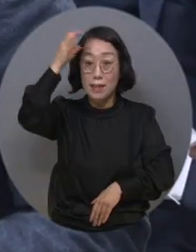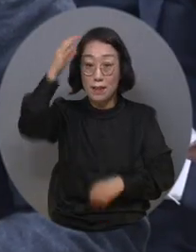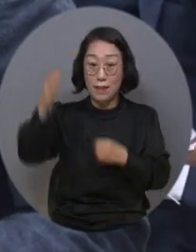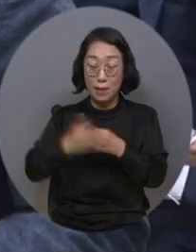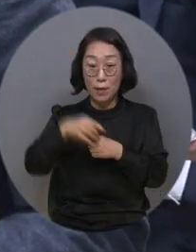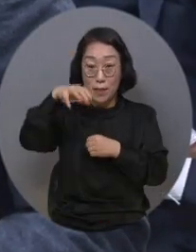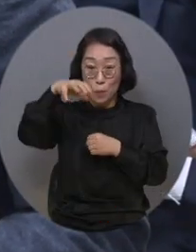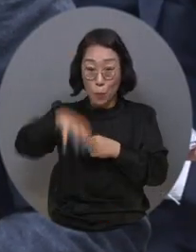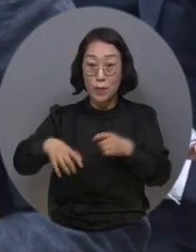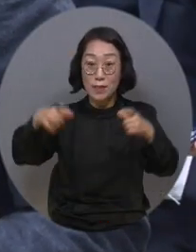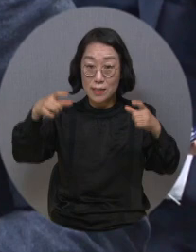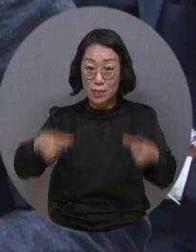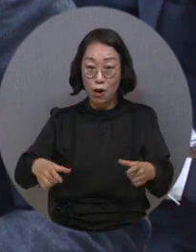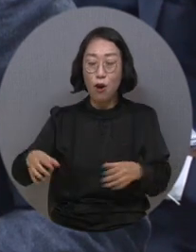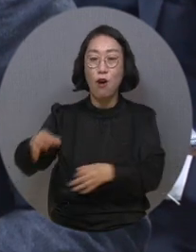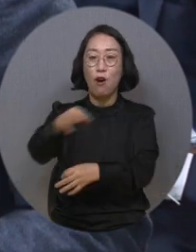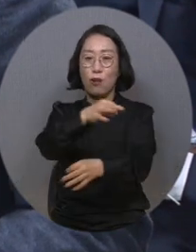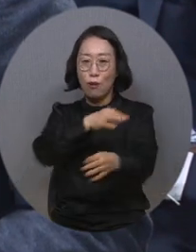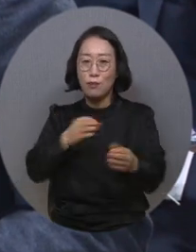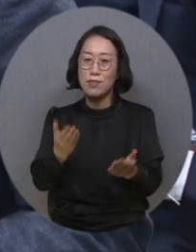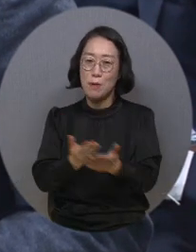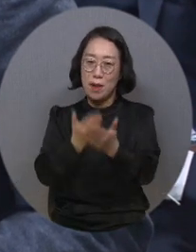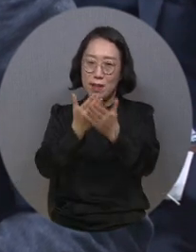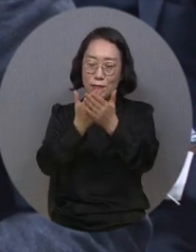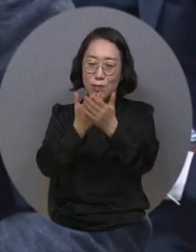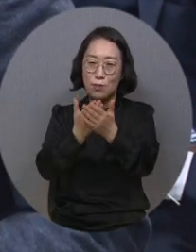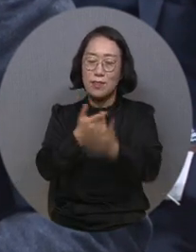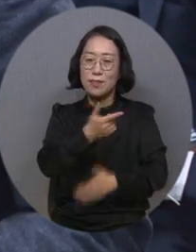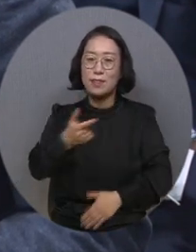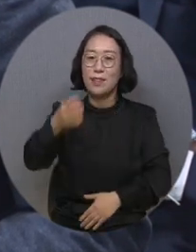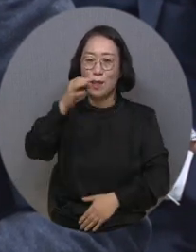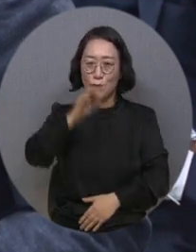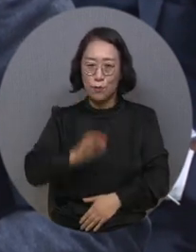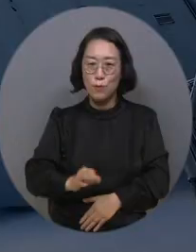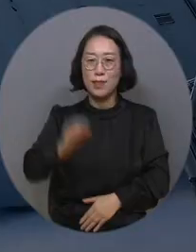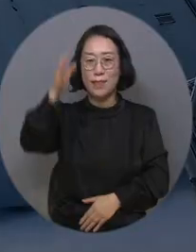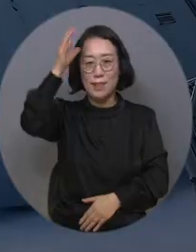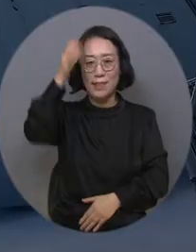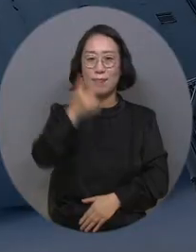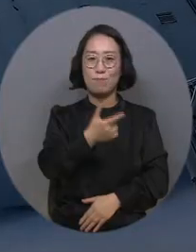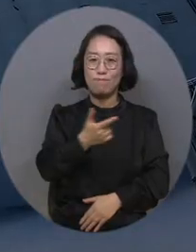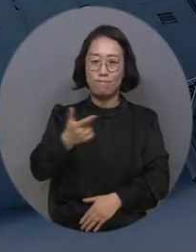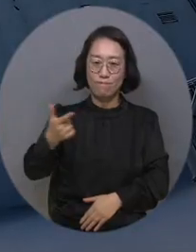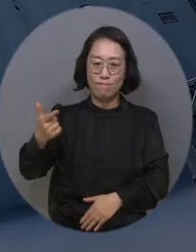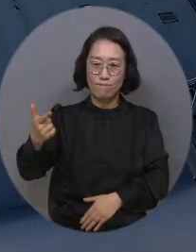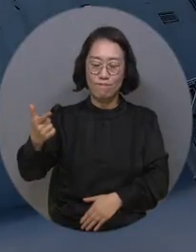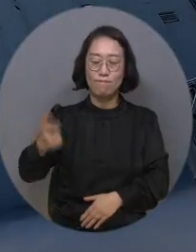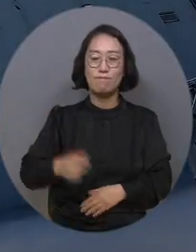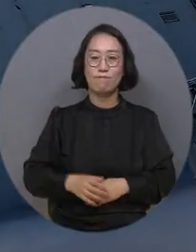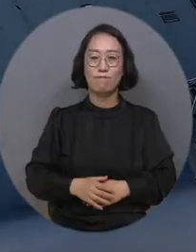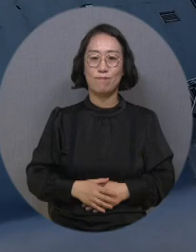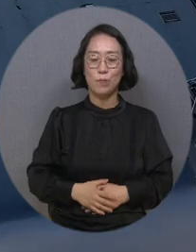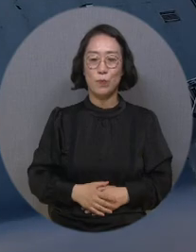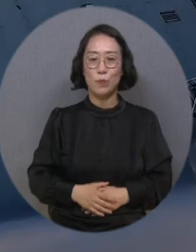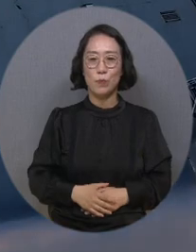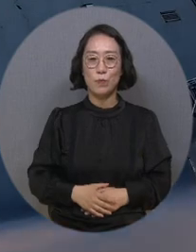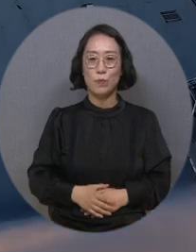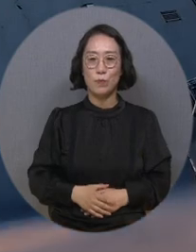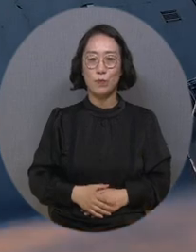우주발사체 국가산업단지가 지역경제 성장의 견인체 역할을 할 것이 기대됩니다. 복시TV 뉴스